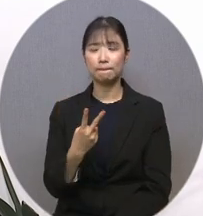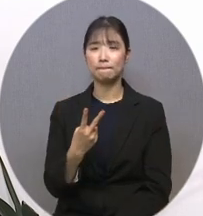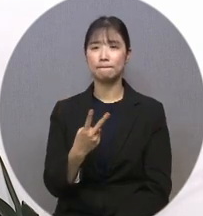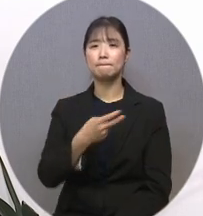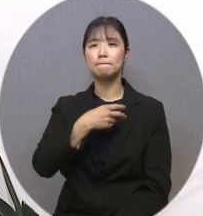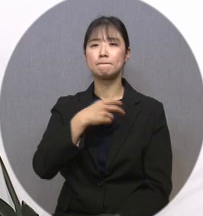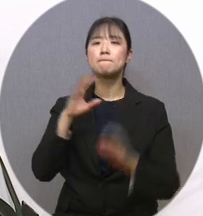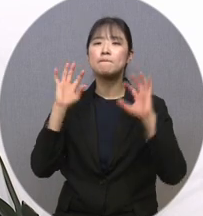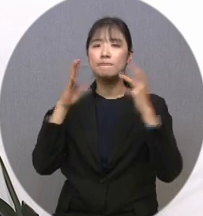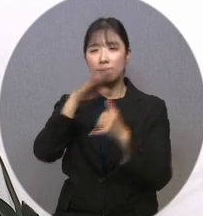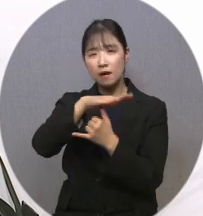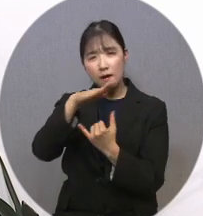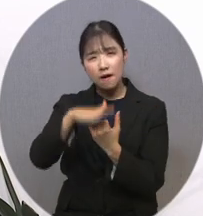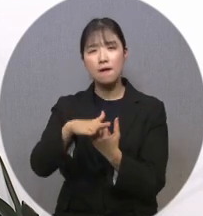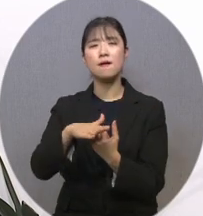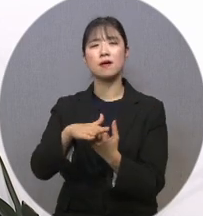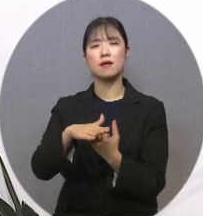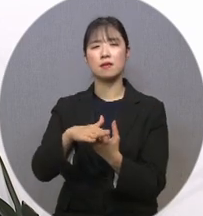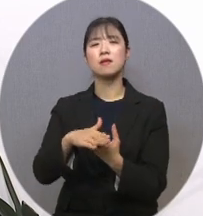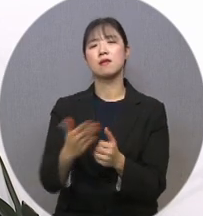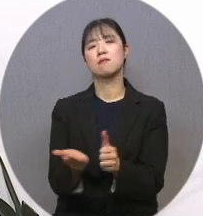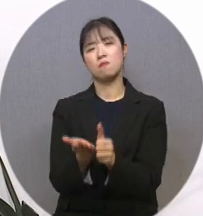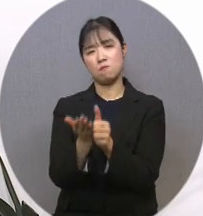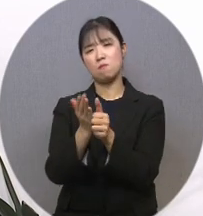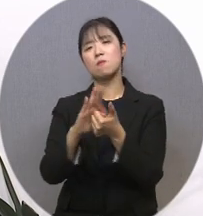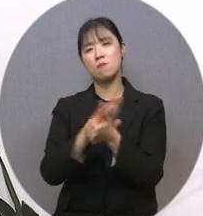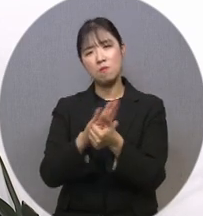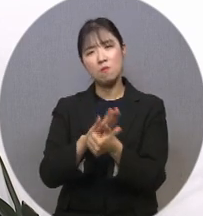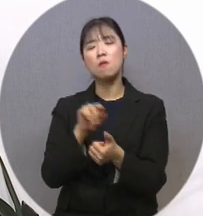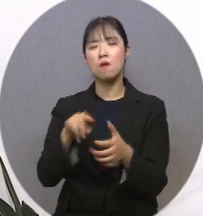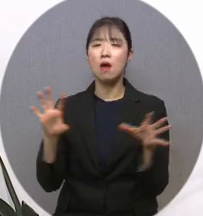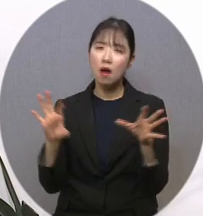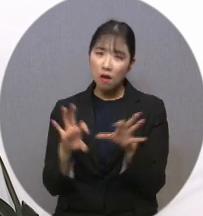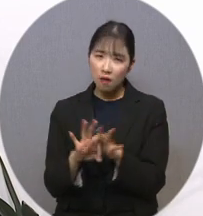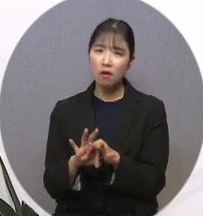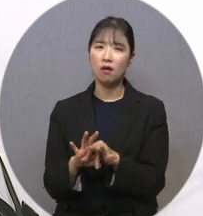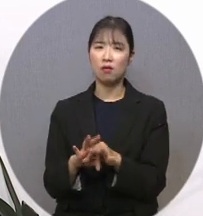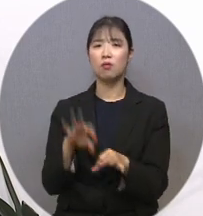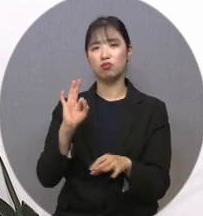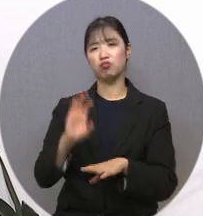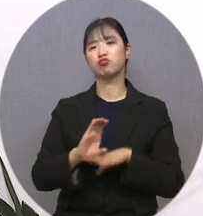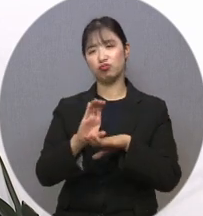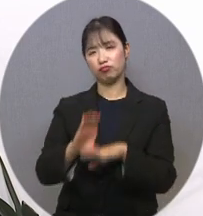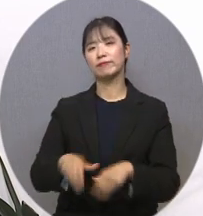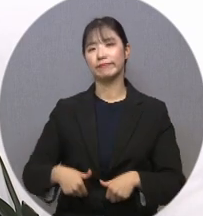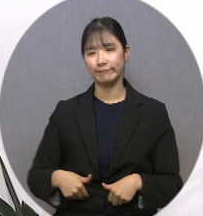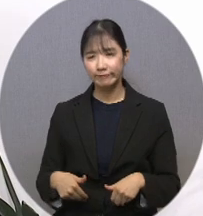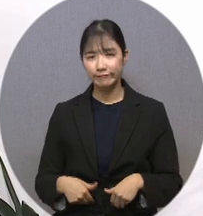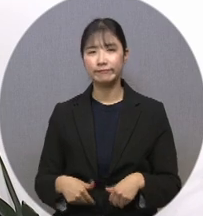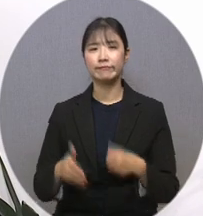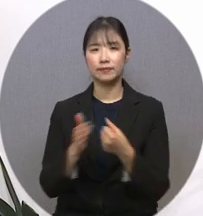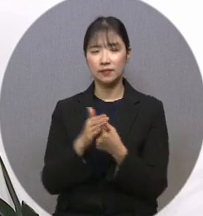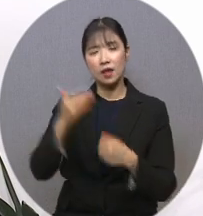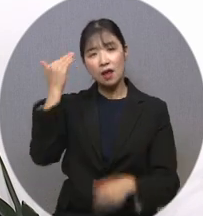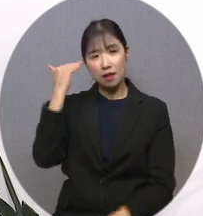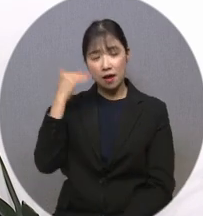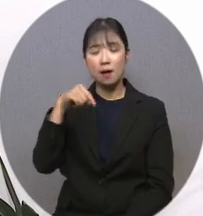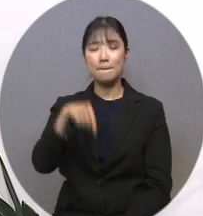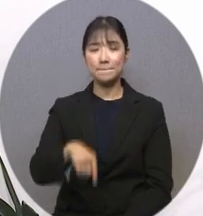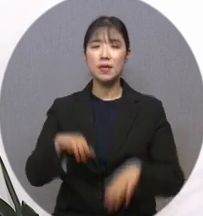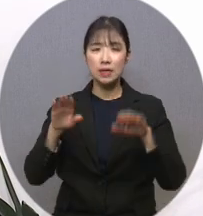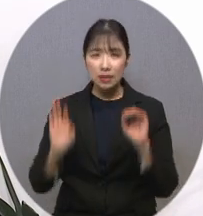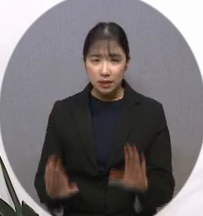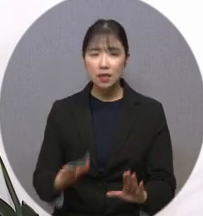우리 어린아이들에 대한 보육에 대한 부분도 투자가 더 필요하고요. 그래서 대한민국이